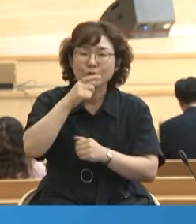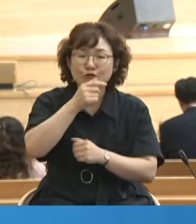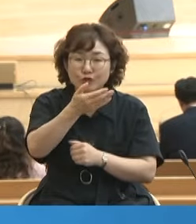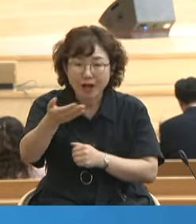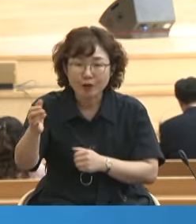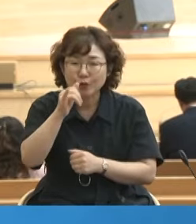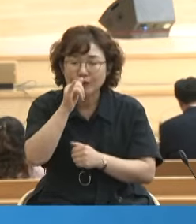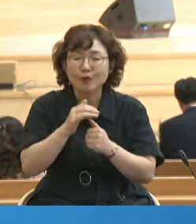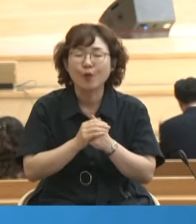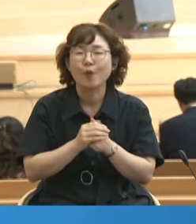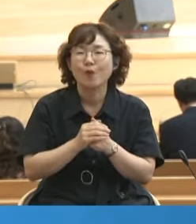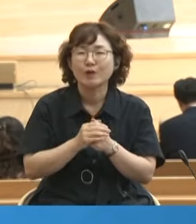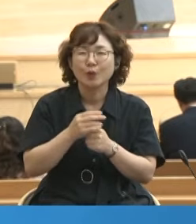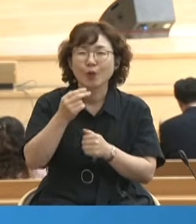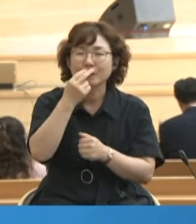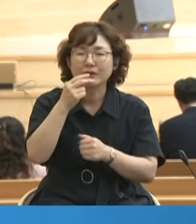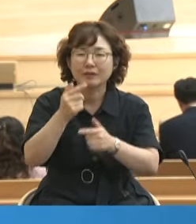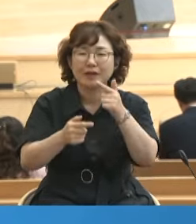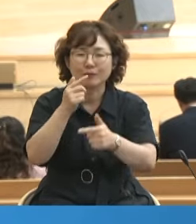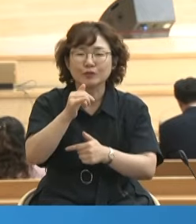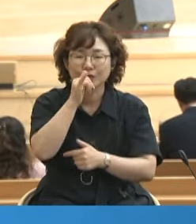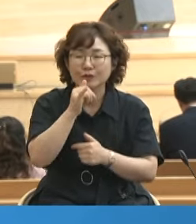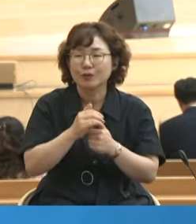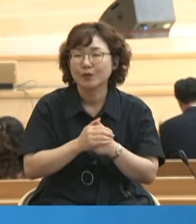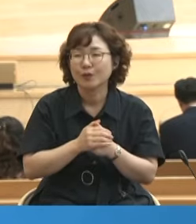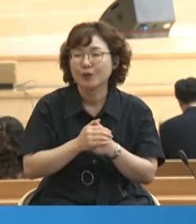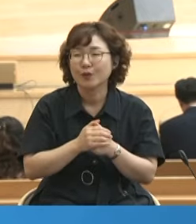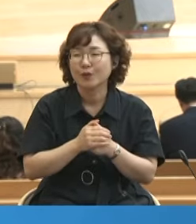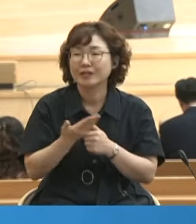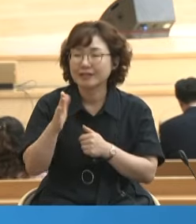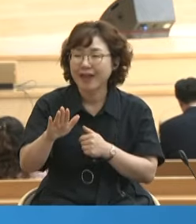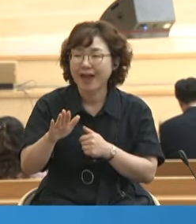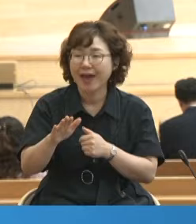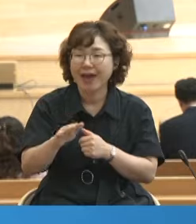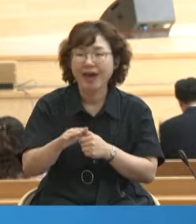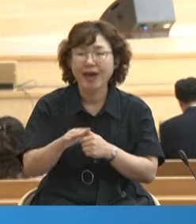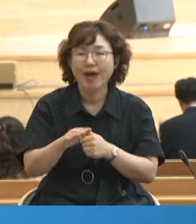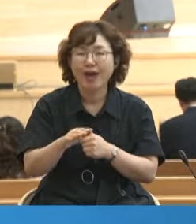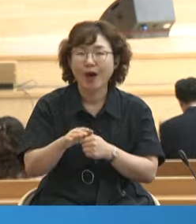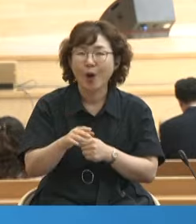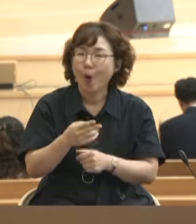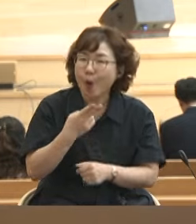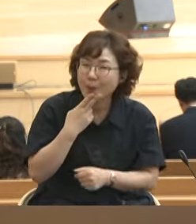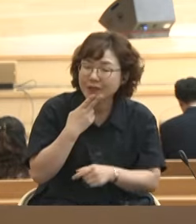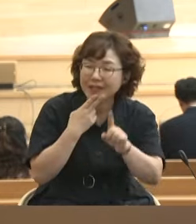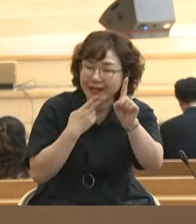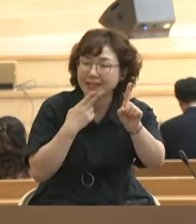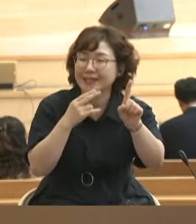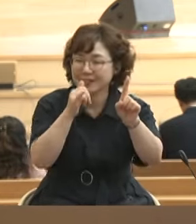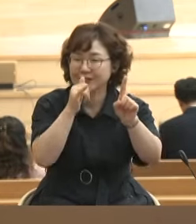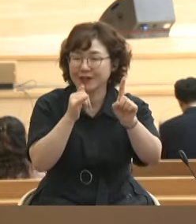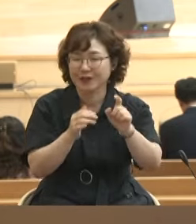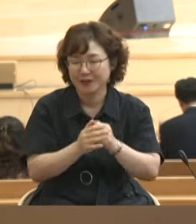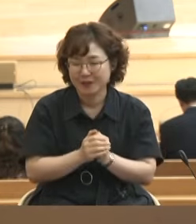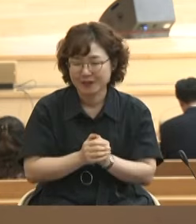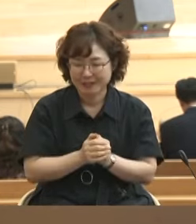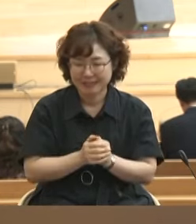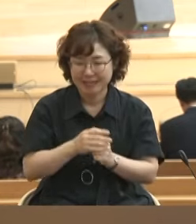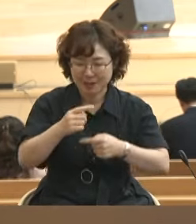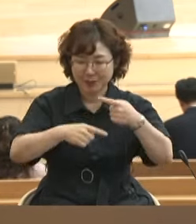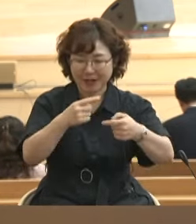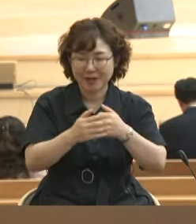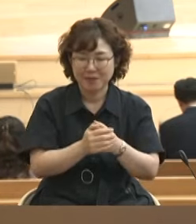있고 또 생명나무도 있고 근데 없는 게 있어. 뭐가 없냐 따라 하십시다.